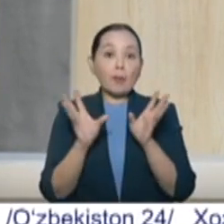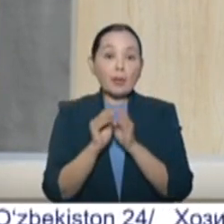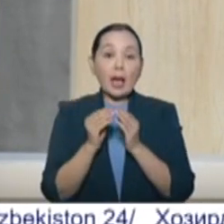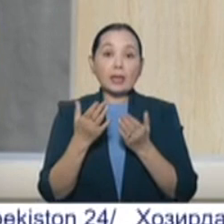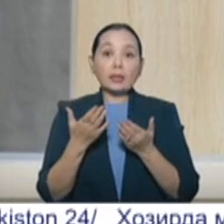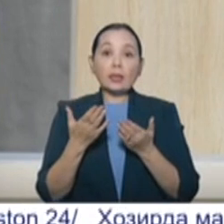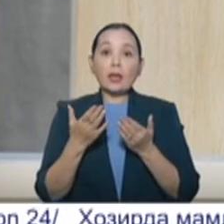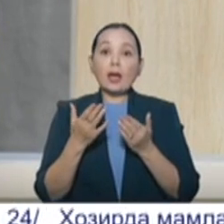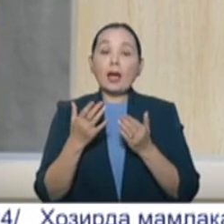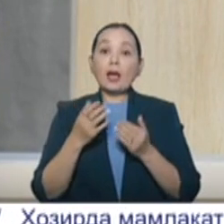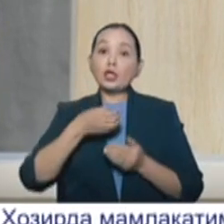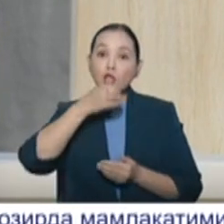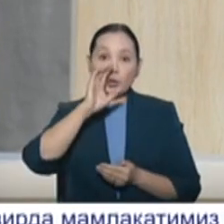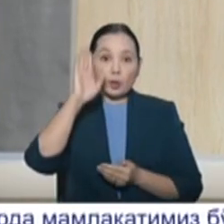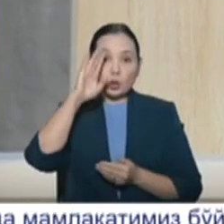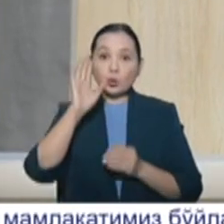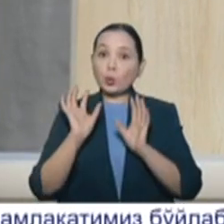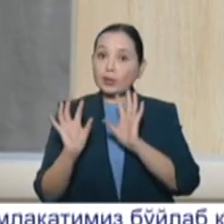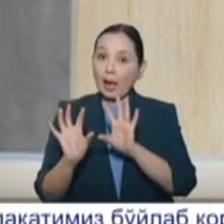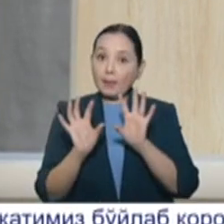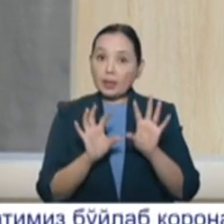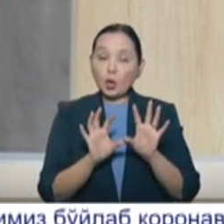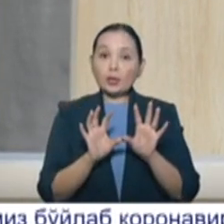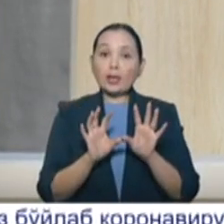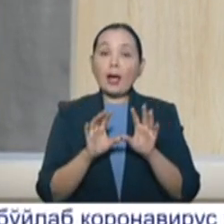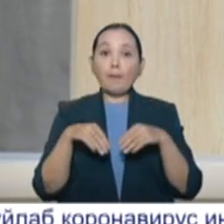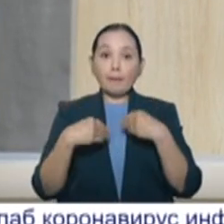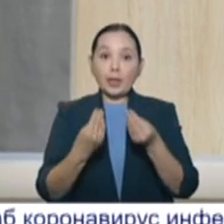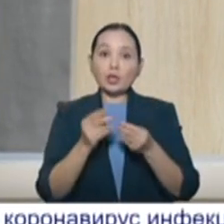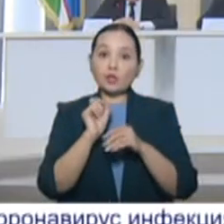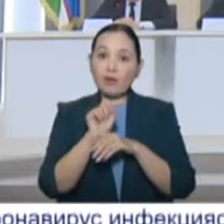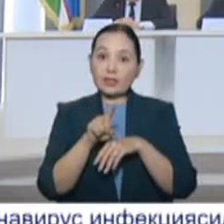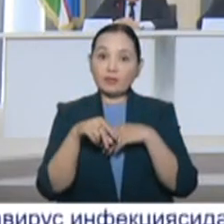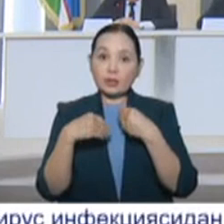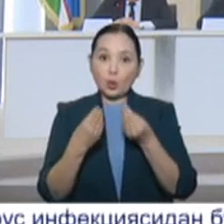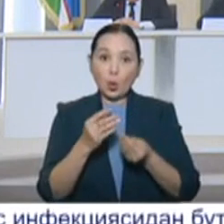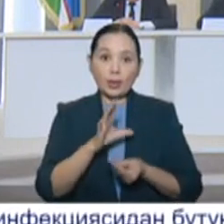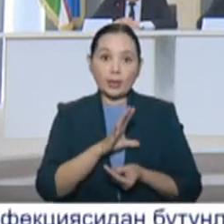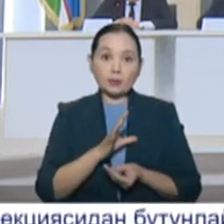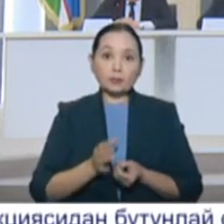nima ichimlik suvi ta'minotini ta'minlab berish vazifasi qo'yilgan.